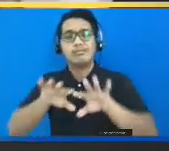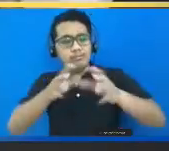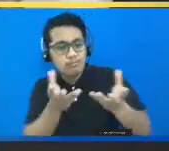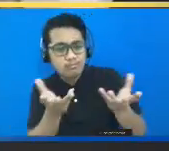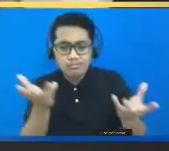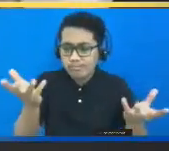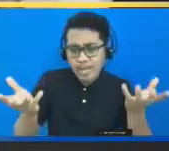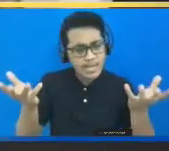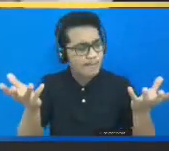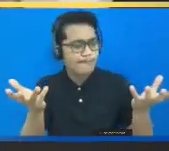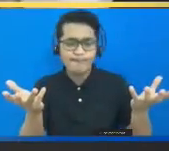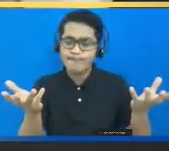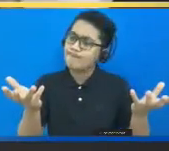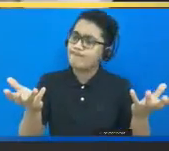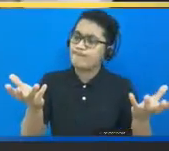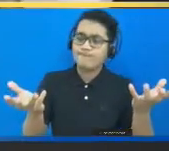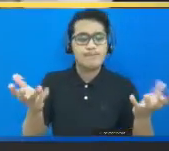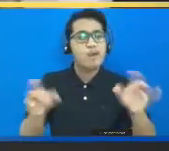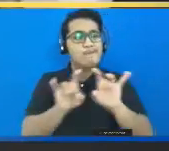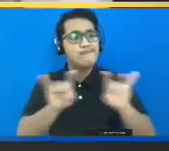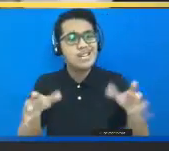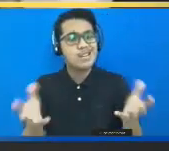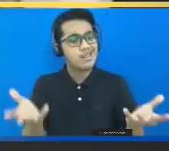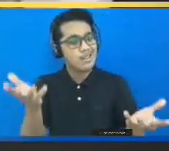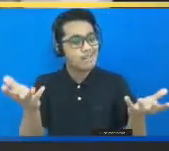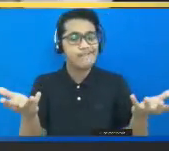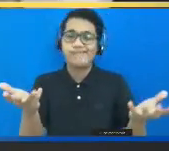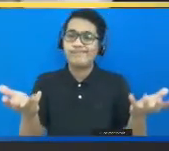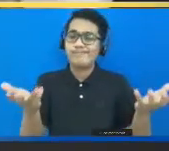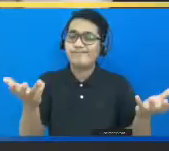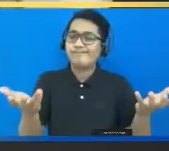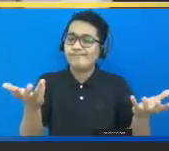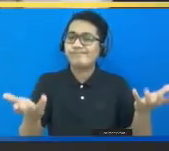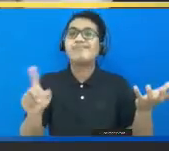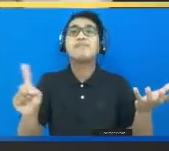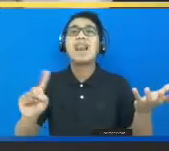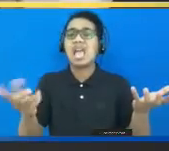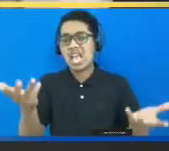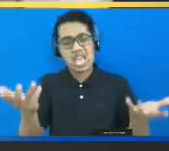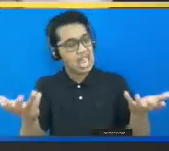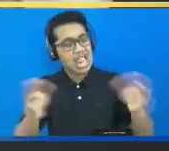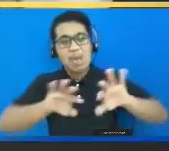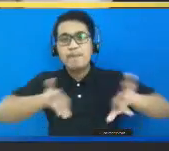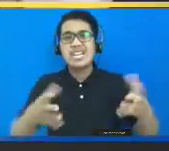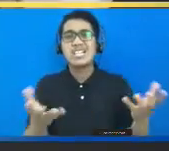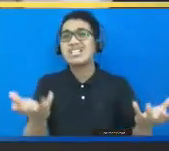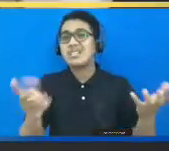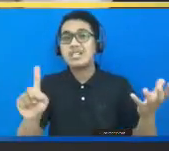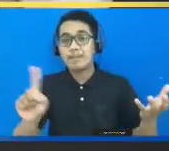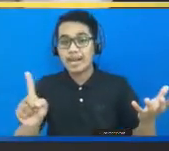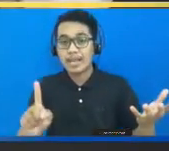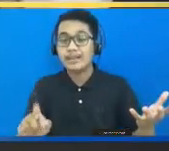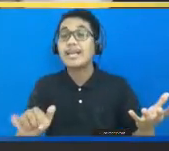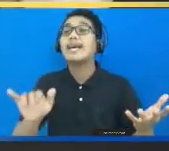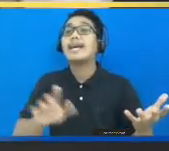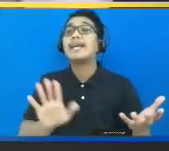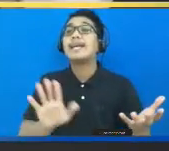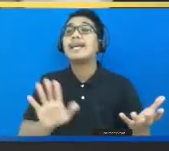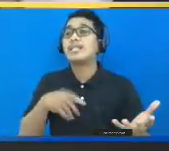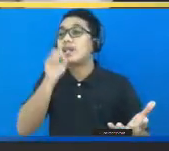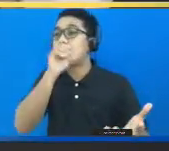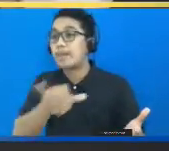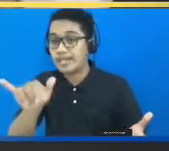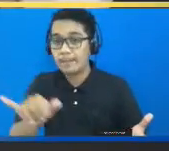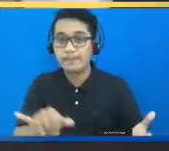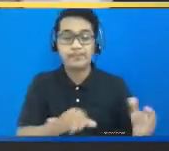249 itu kira-kira ada di mana Nanti sebagai sampaikan baik